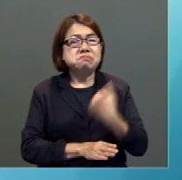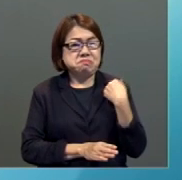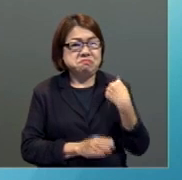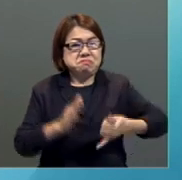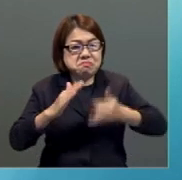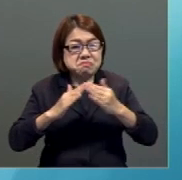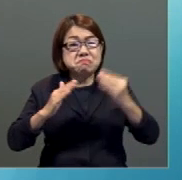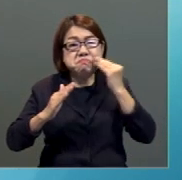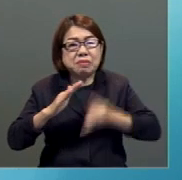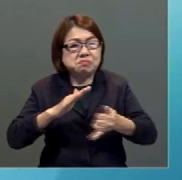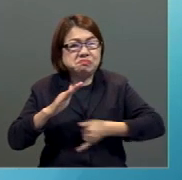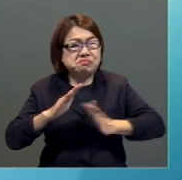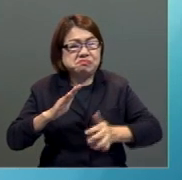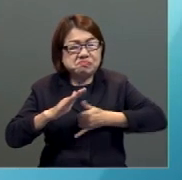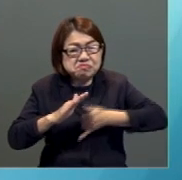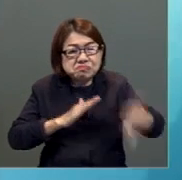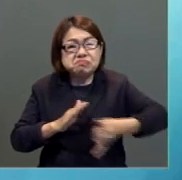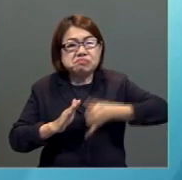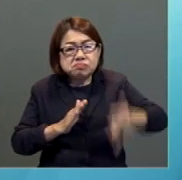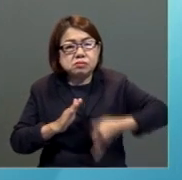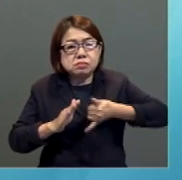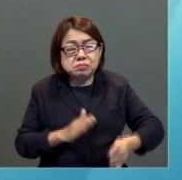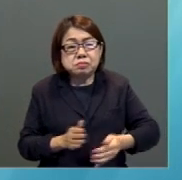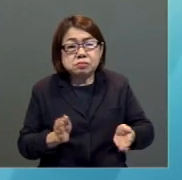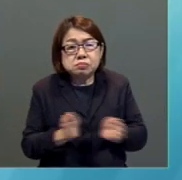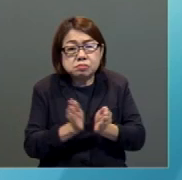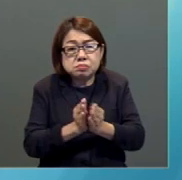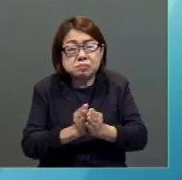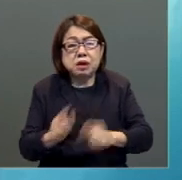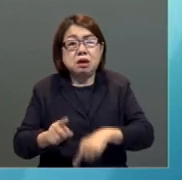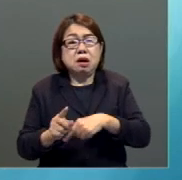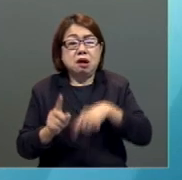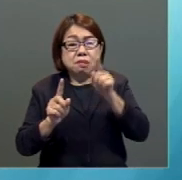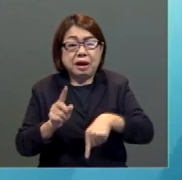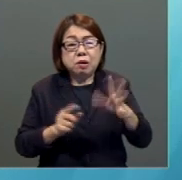นะครับที่จะทำตั้งแต่สะสมมาเมื่อคืนนี้มีคนออกนอกเคหสถานเพิ่มขึ้นเป็น1,200 17รายจากเมื่อวานนี้ 919